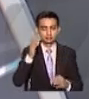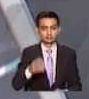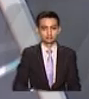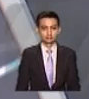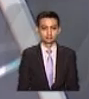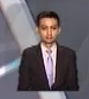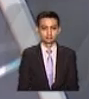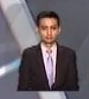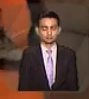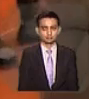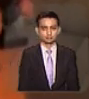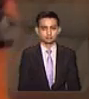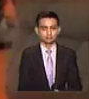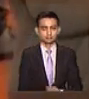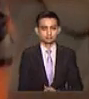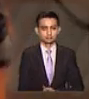Бахрома Абдулаева.